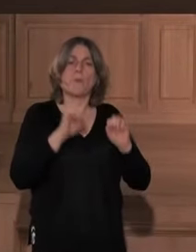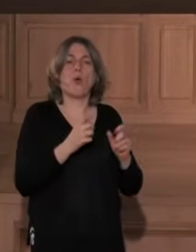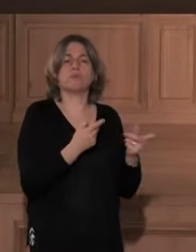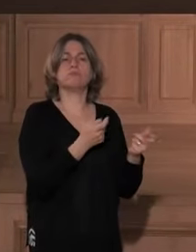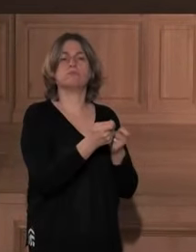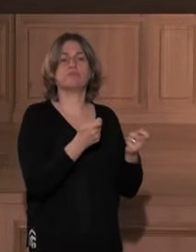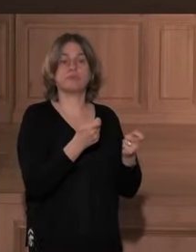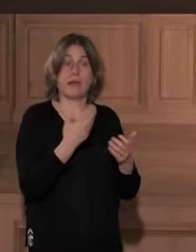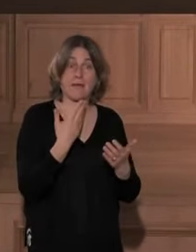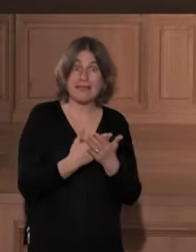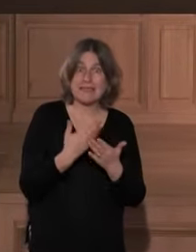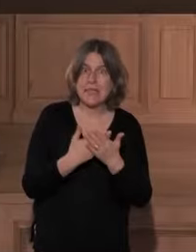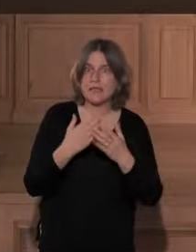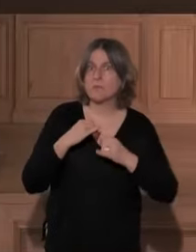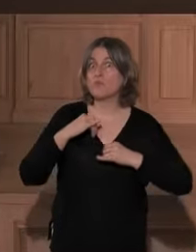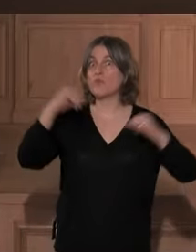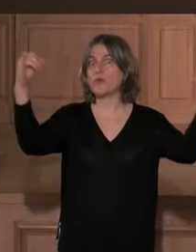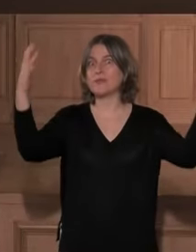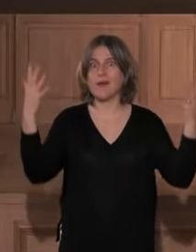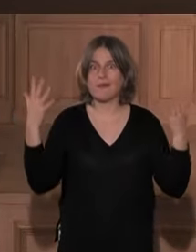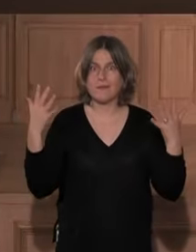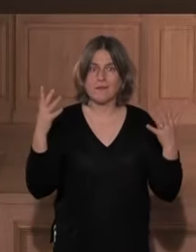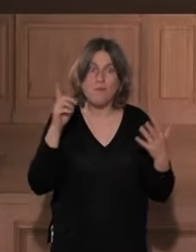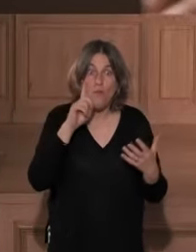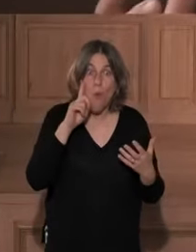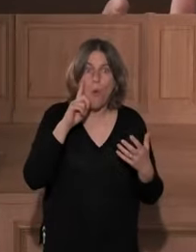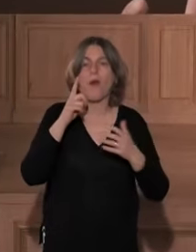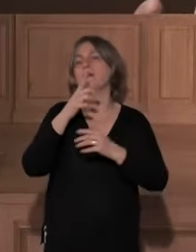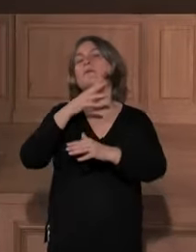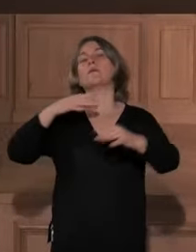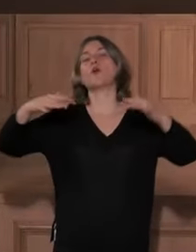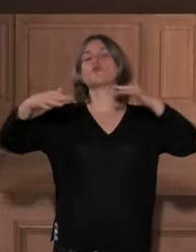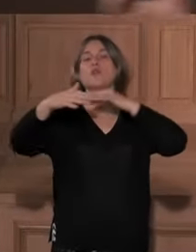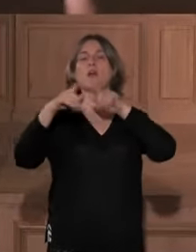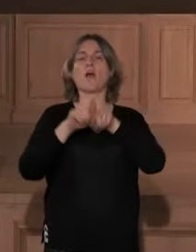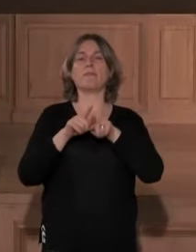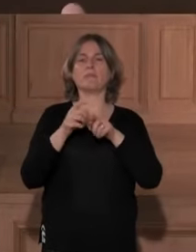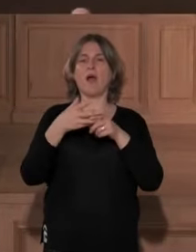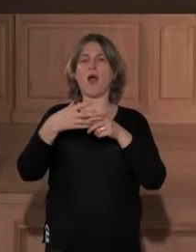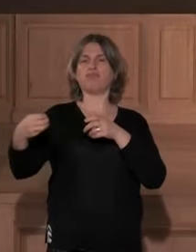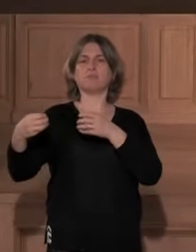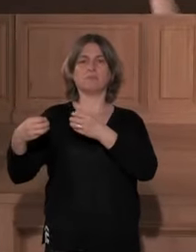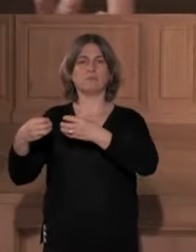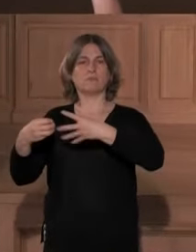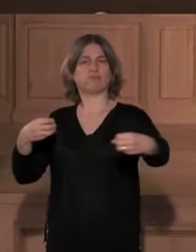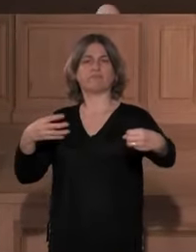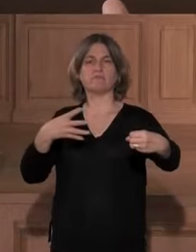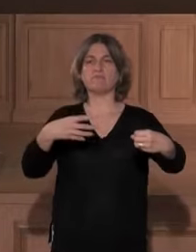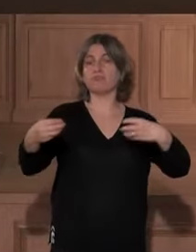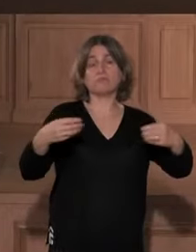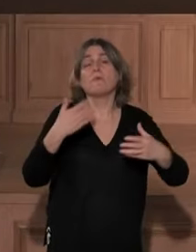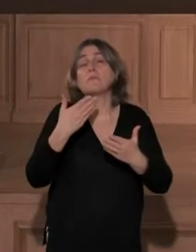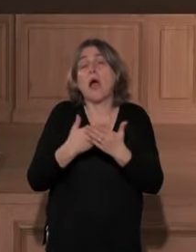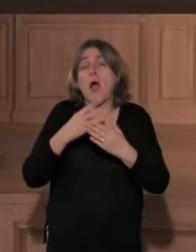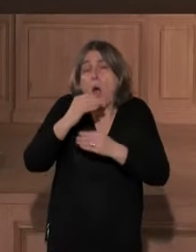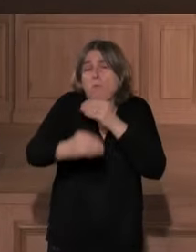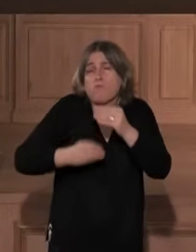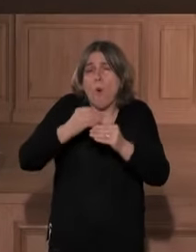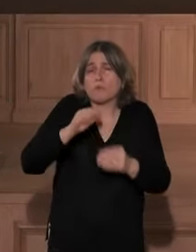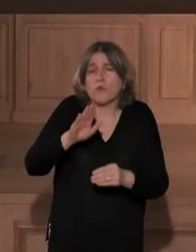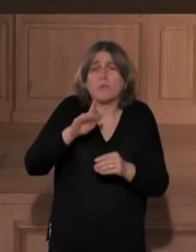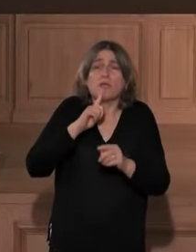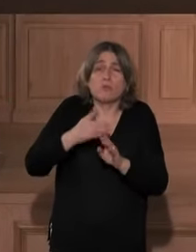fort. Pourquoi ? Parce que, en fait, notre société, c'est divisé pour mieux régner. On vit ça depuis que le monde est monde.